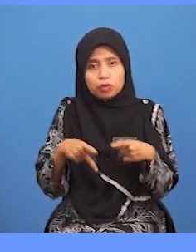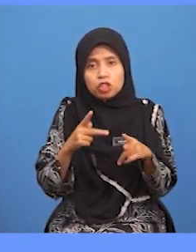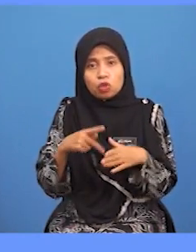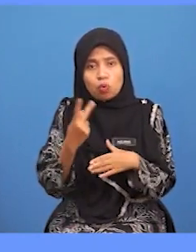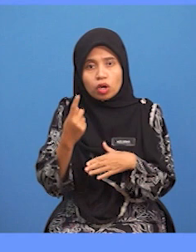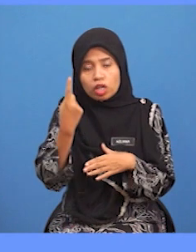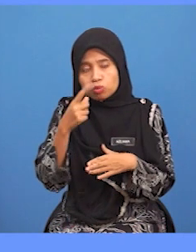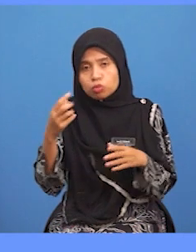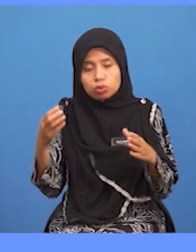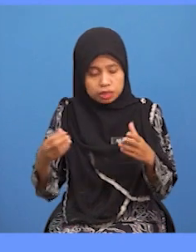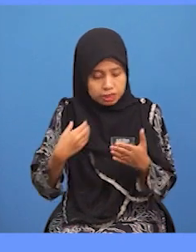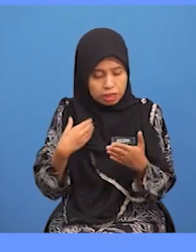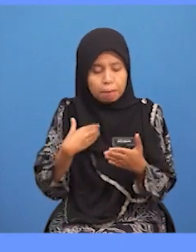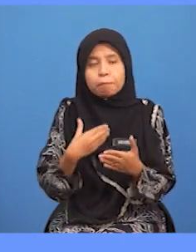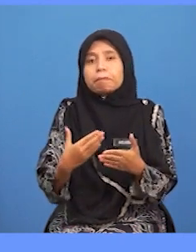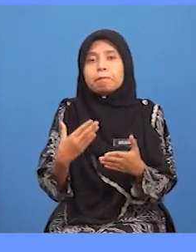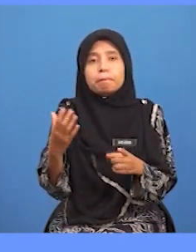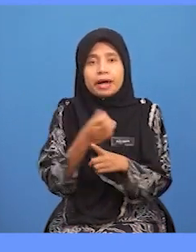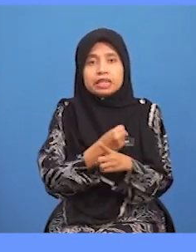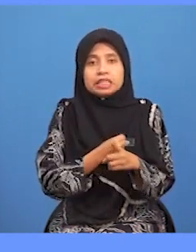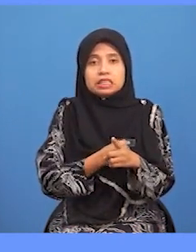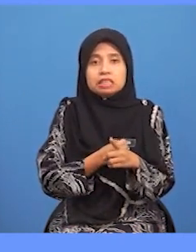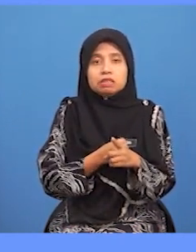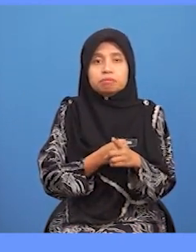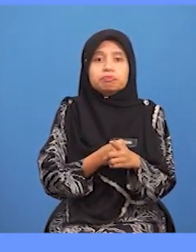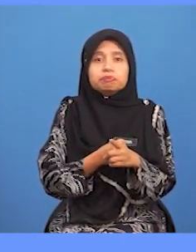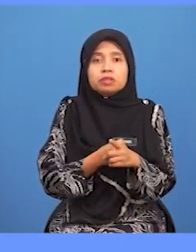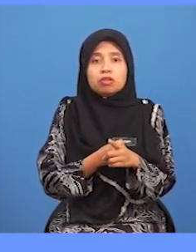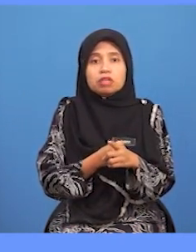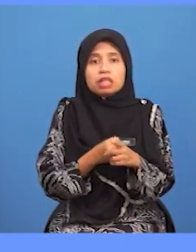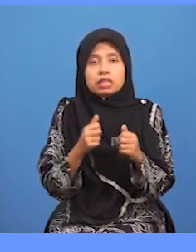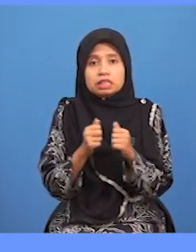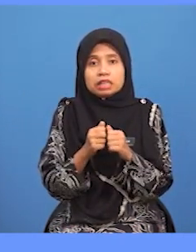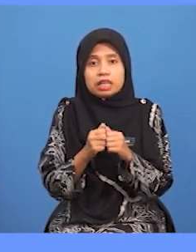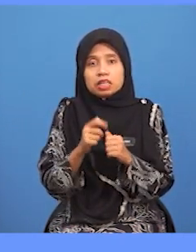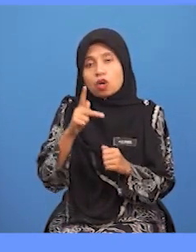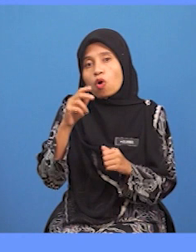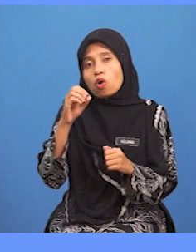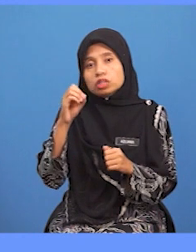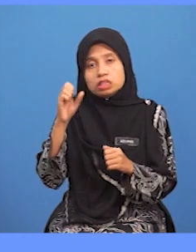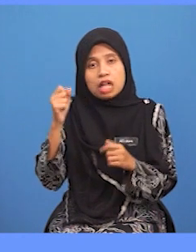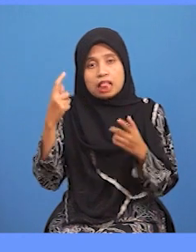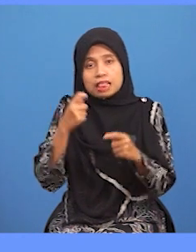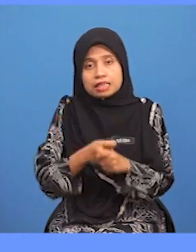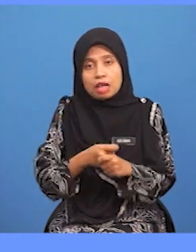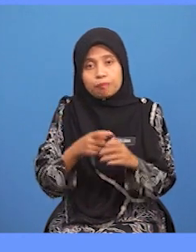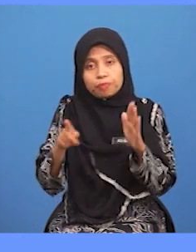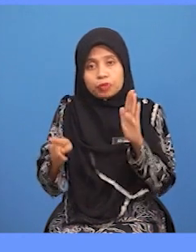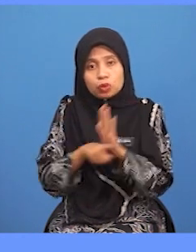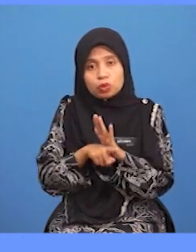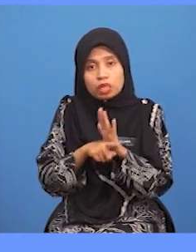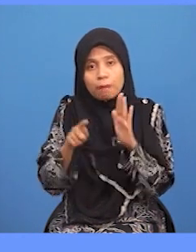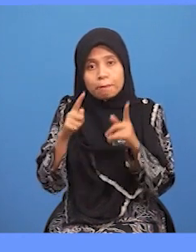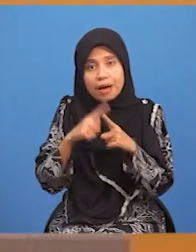untung sasaran? Unit keluaran diperoleh dengan rumus kos tetap tambah untung sasaran bahagi margin